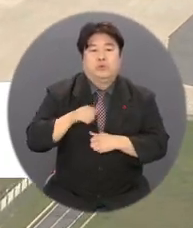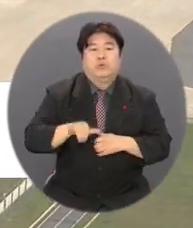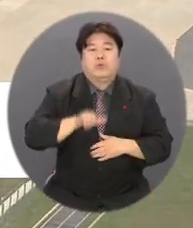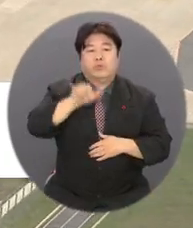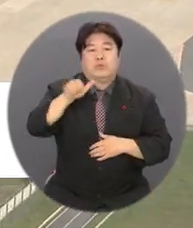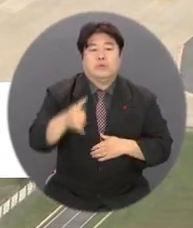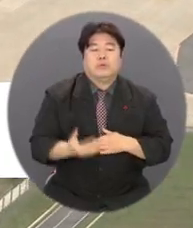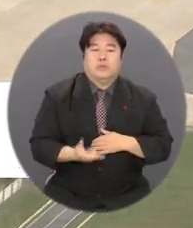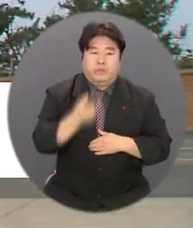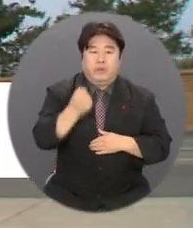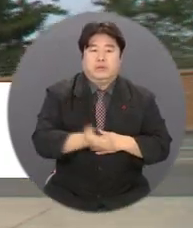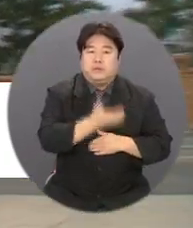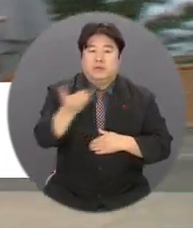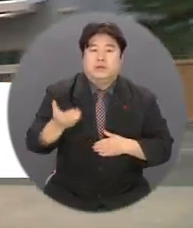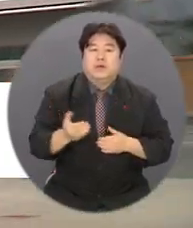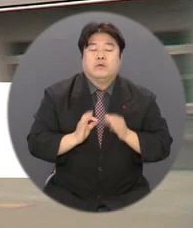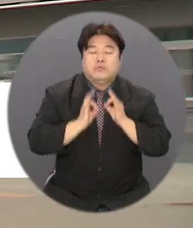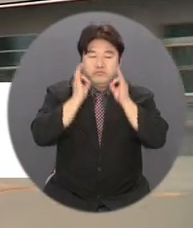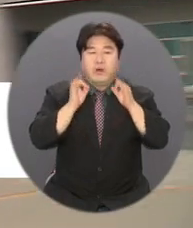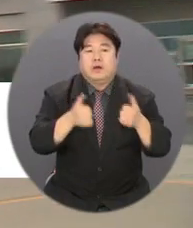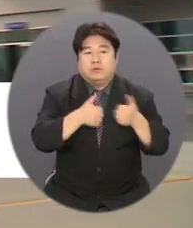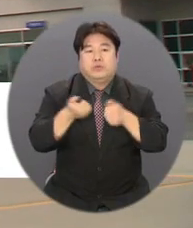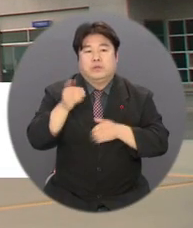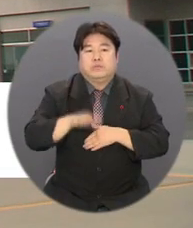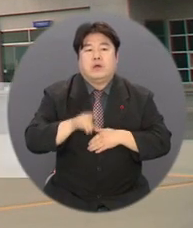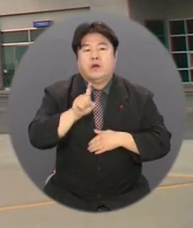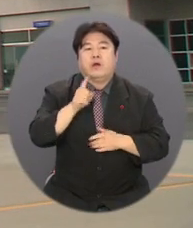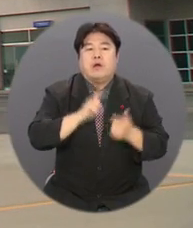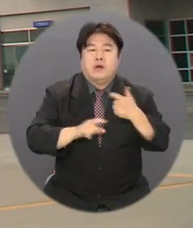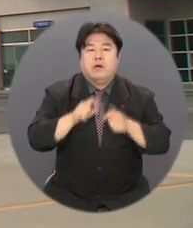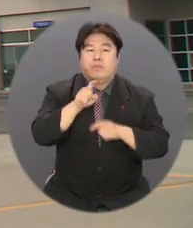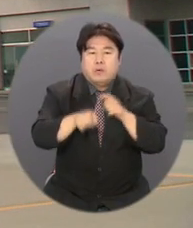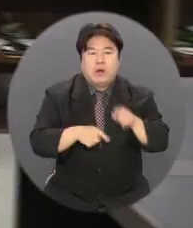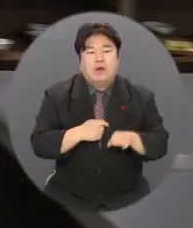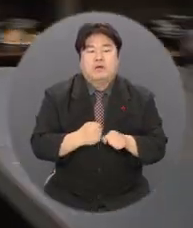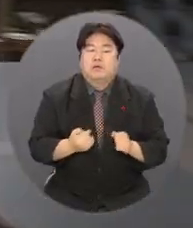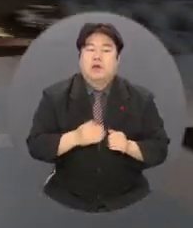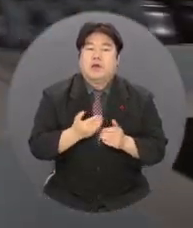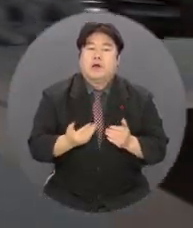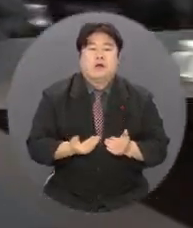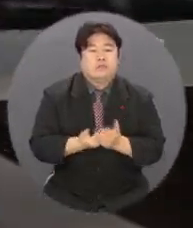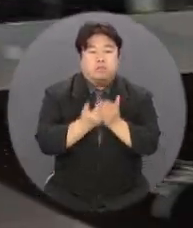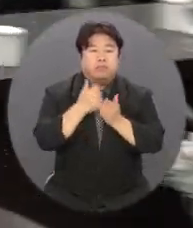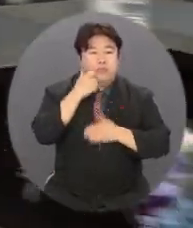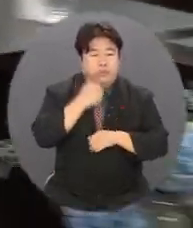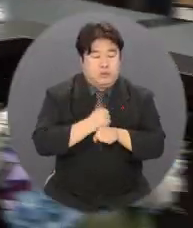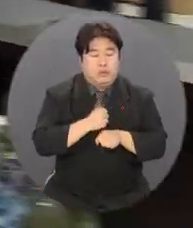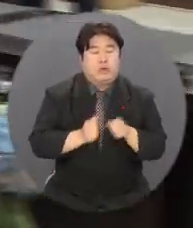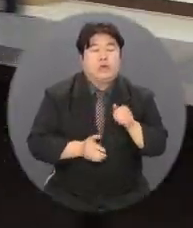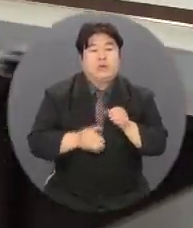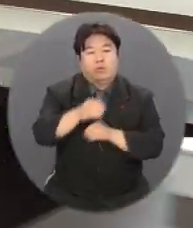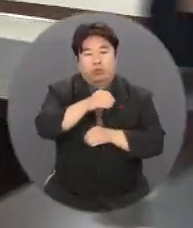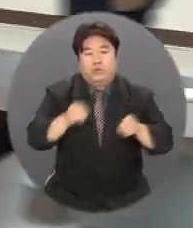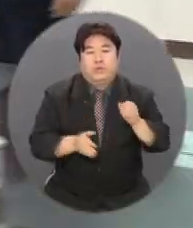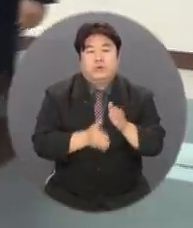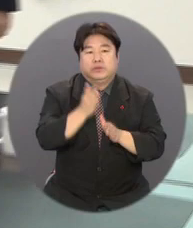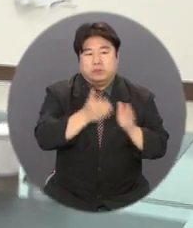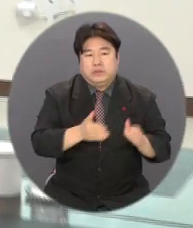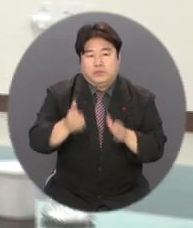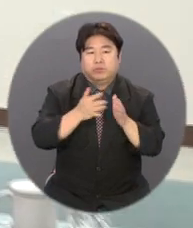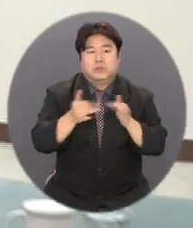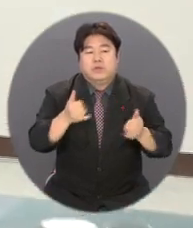적극 협력하기로 합의했지만 한 발자국도 앞으로 나가지 못한 겁니다. 오히려 시도민 간의 갈등과 입장차는